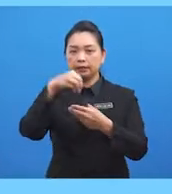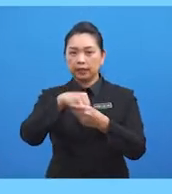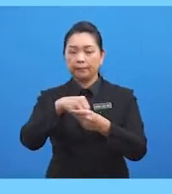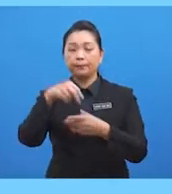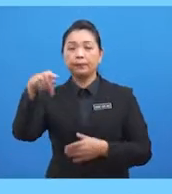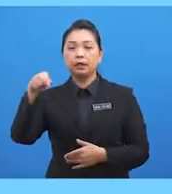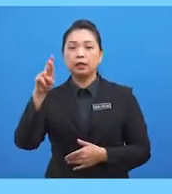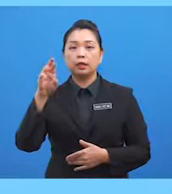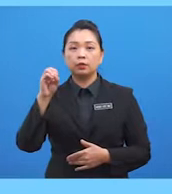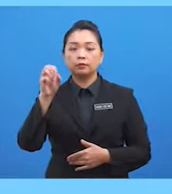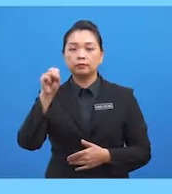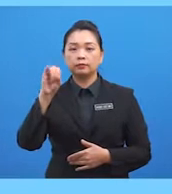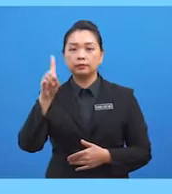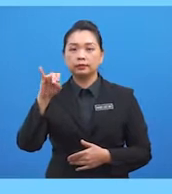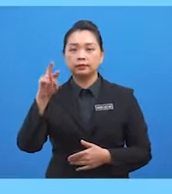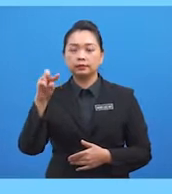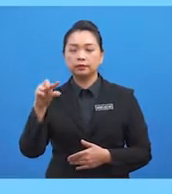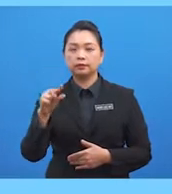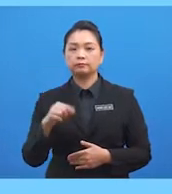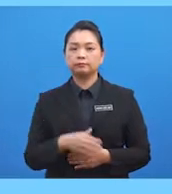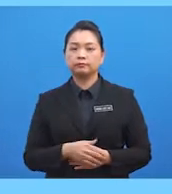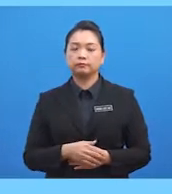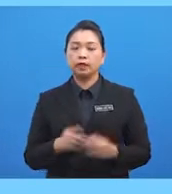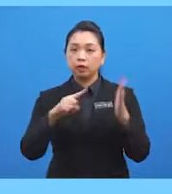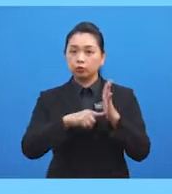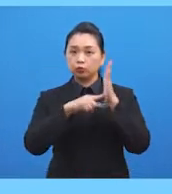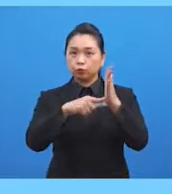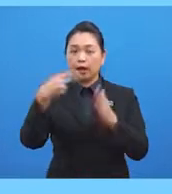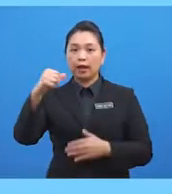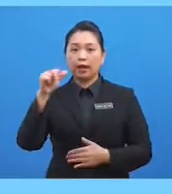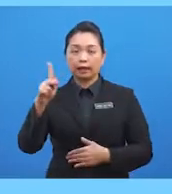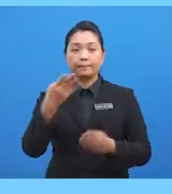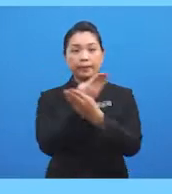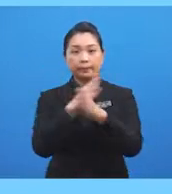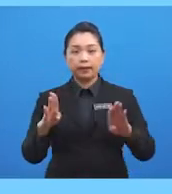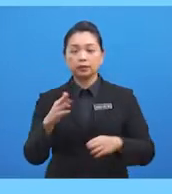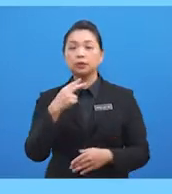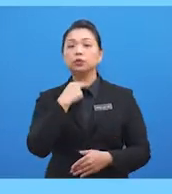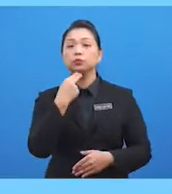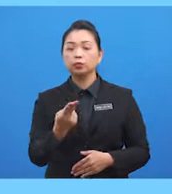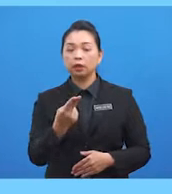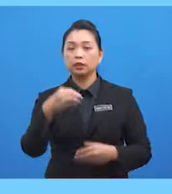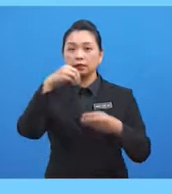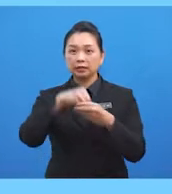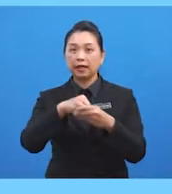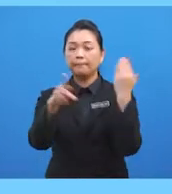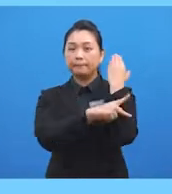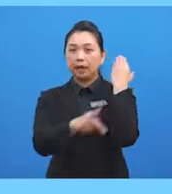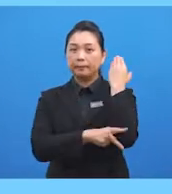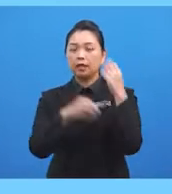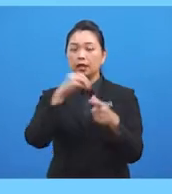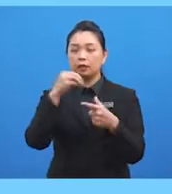dalam prosiding. Hal ini menunjukkan hak kebebasan bersuara di Parlimen atau Dewan Undangan